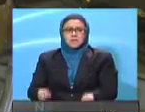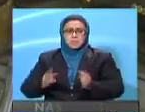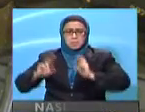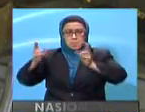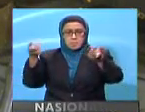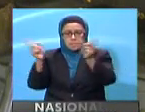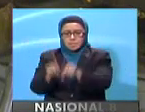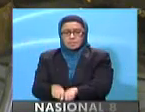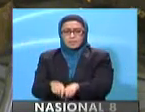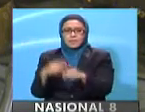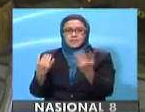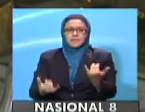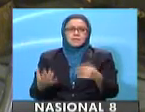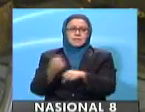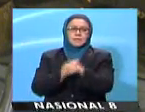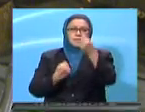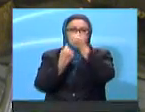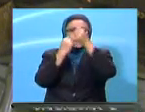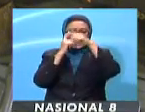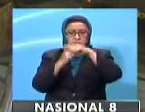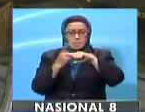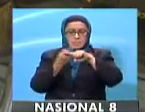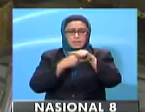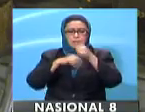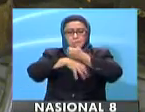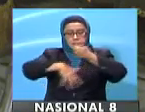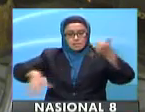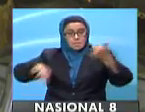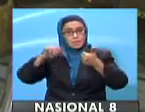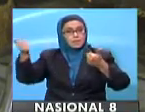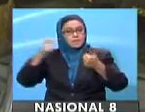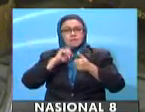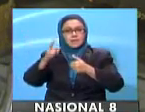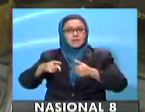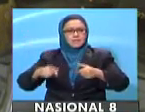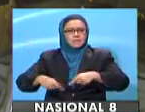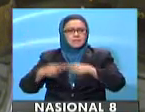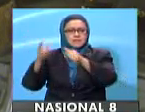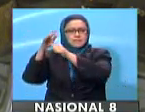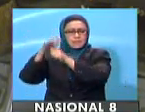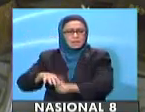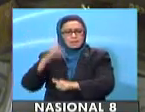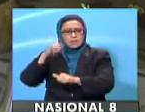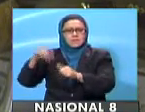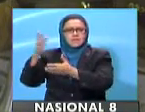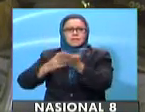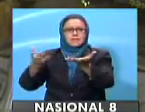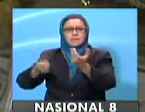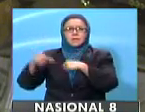Beliau mendakwa ketika ini mendapat sokongan positif daripada ahli gabungan lain dan memberi tekanan kepada pihak yang ingin menjatuhkan dirinya.